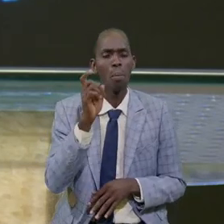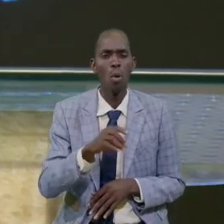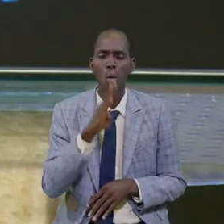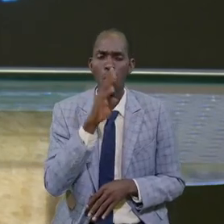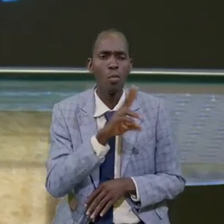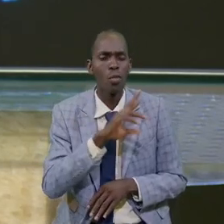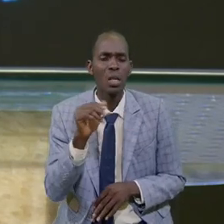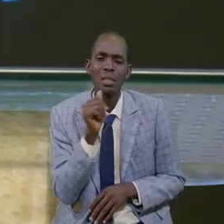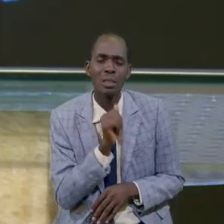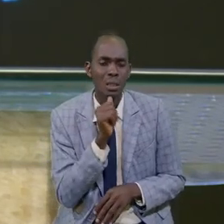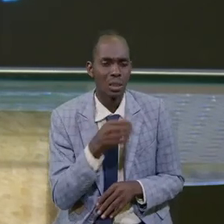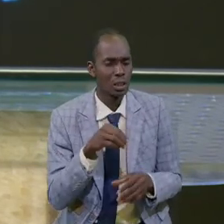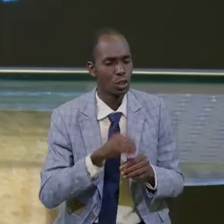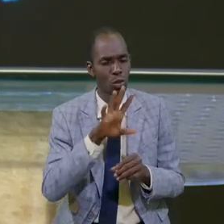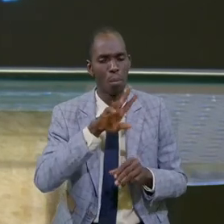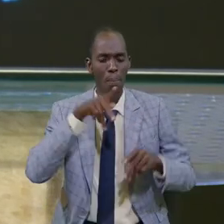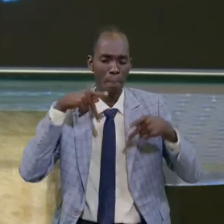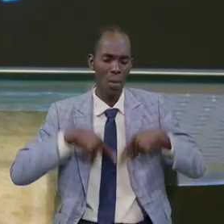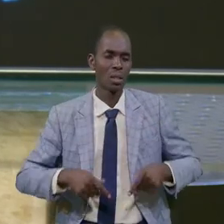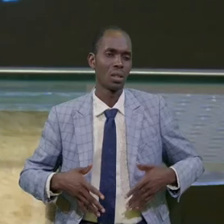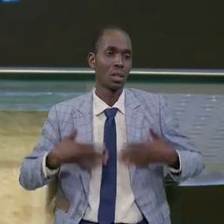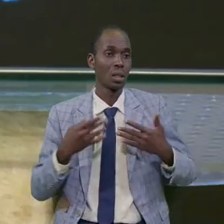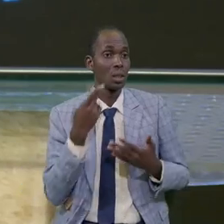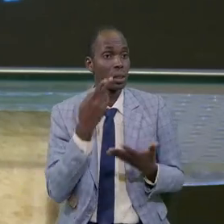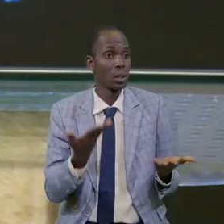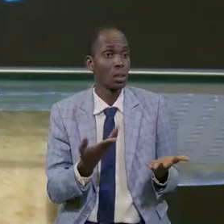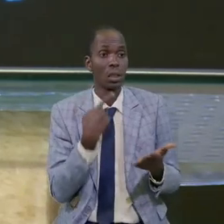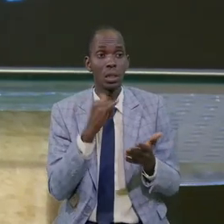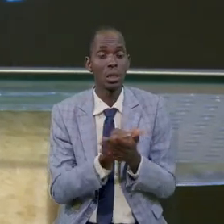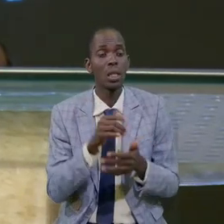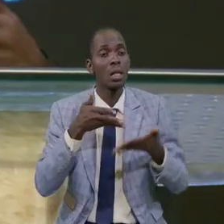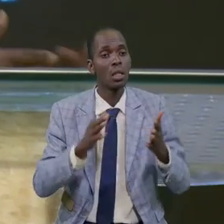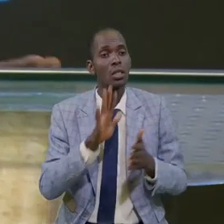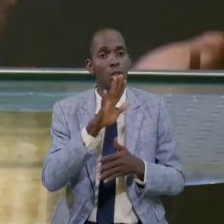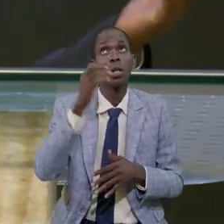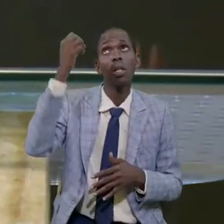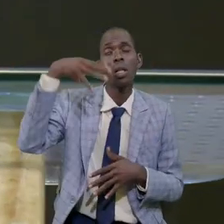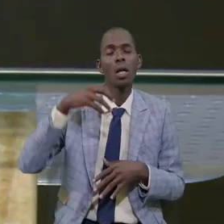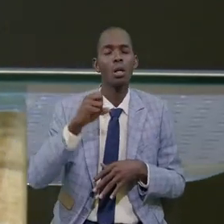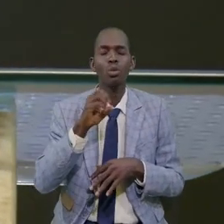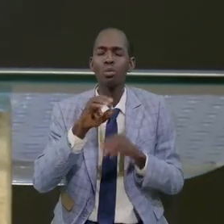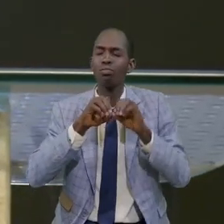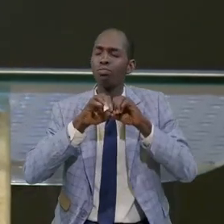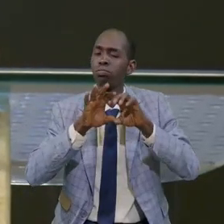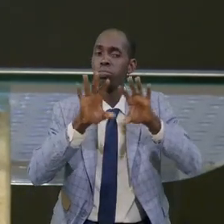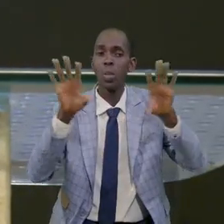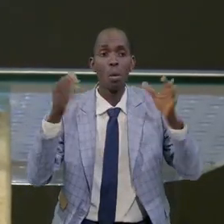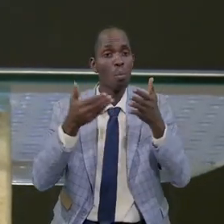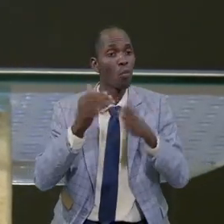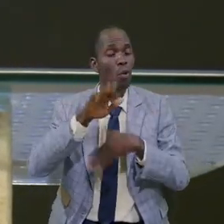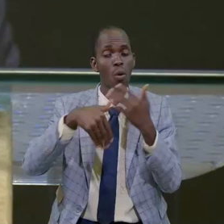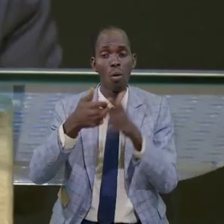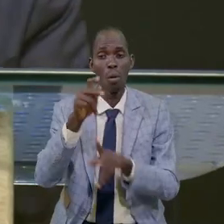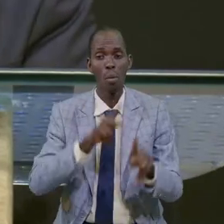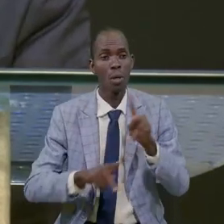vie secrète dans votre vie. Il dit que votre lumière luise ainsi devant les hommes afin qu'ils voient vos